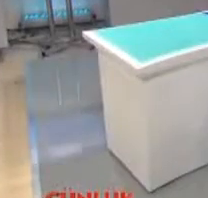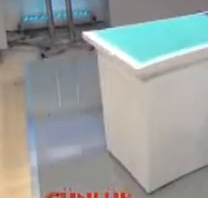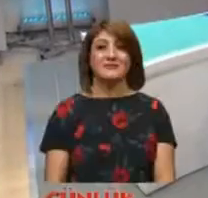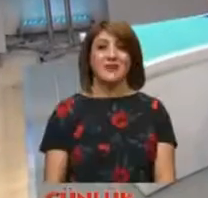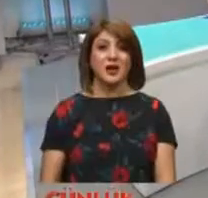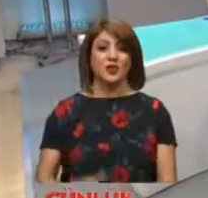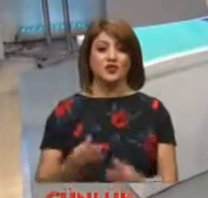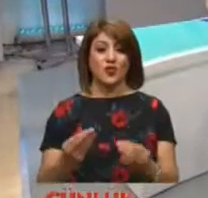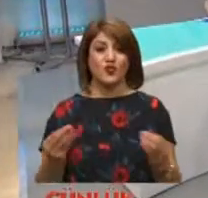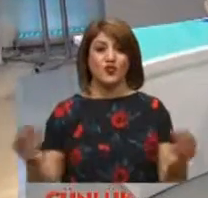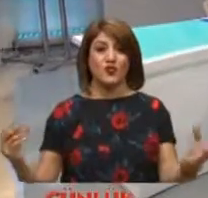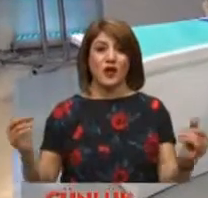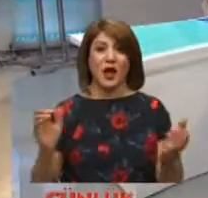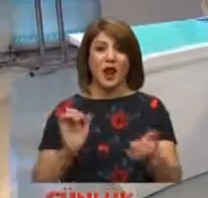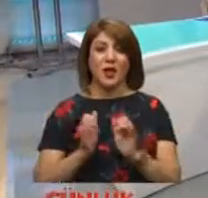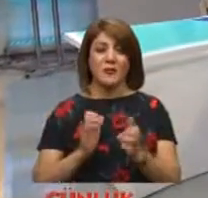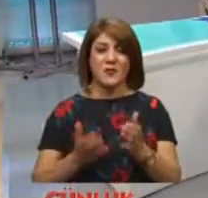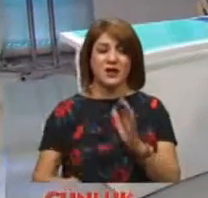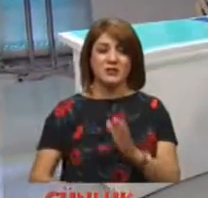Öfkeli kalabalık diyebiliriz değil mi?